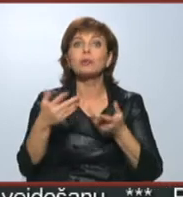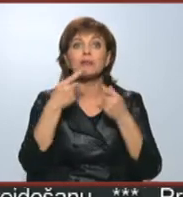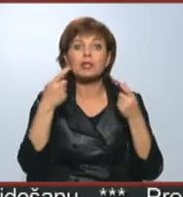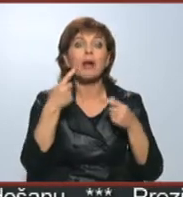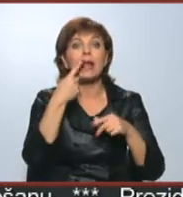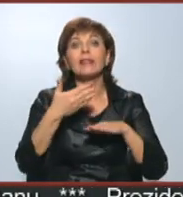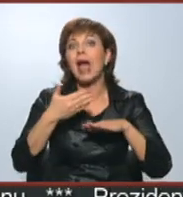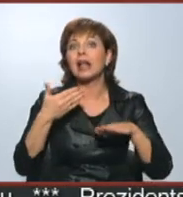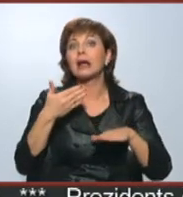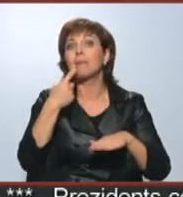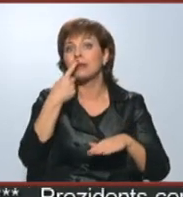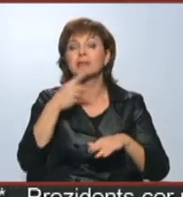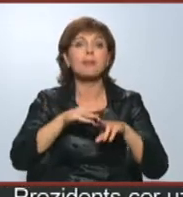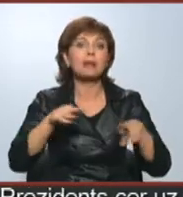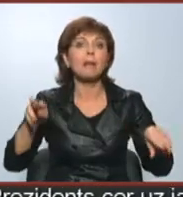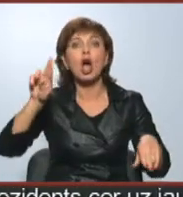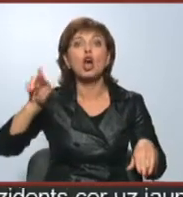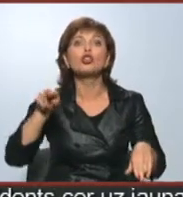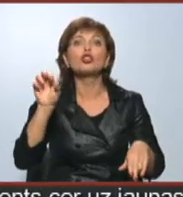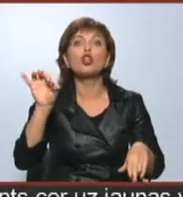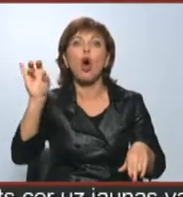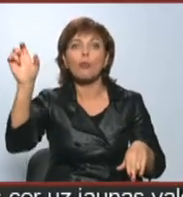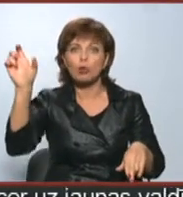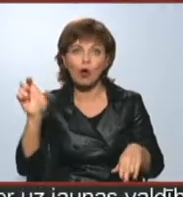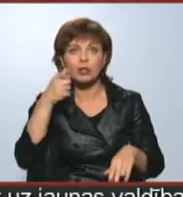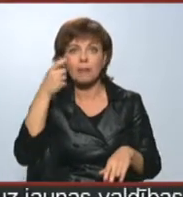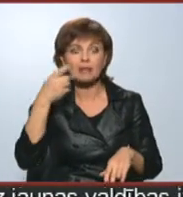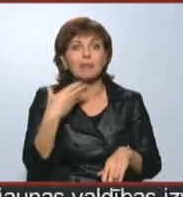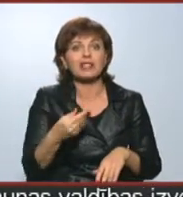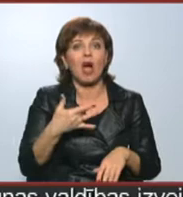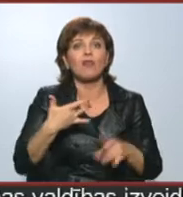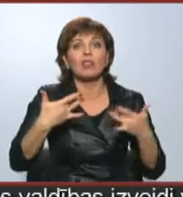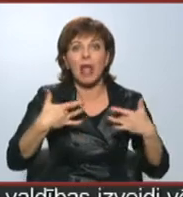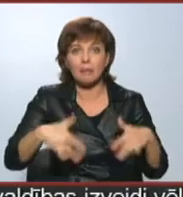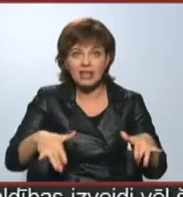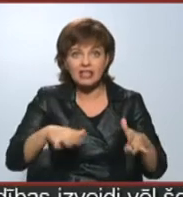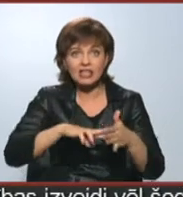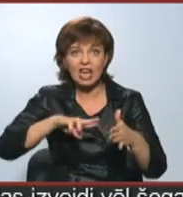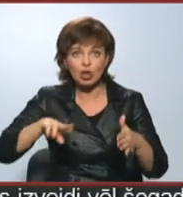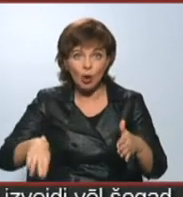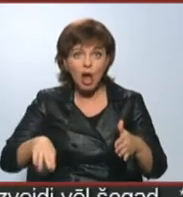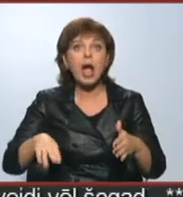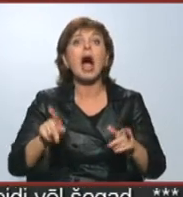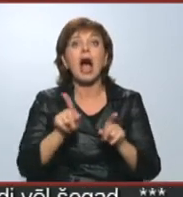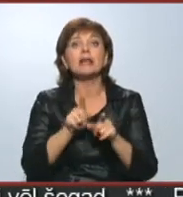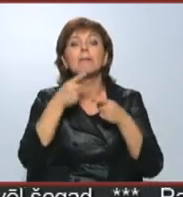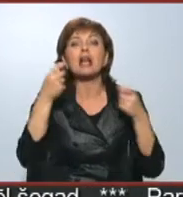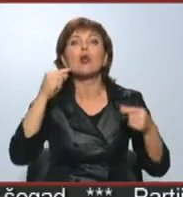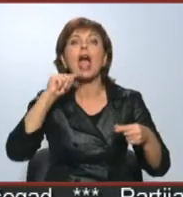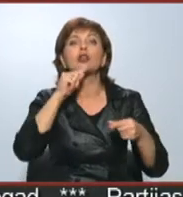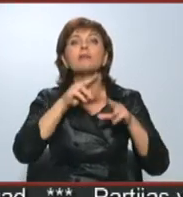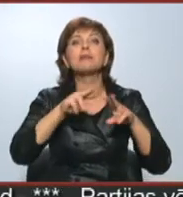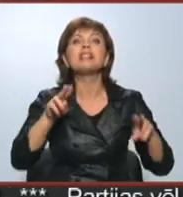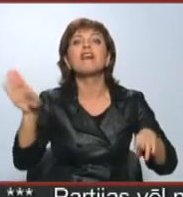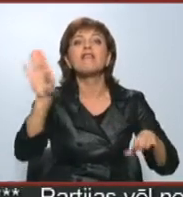Tikai neilgi pirms premjera Valda Dombrovska paziņojuma par demisiju par savu atkāpšanos paziņoja ekonomikas ministrijas valsts sekretārs Juris Pulce. Viņa